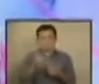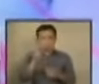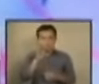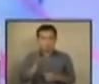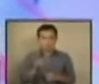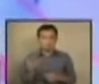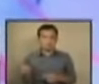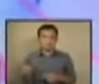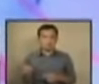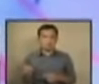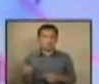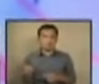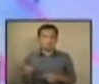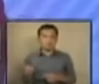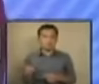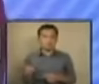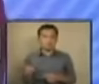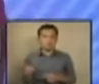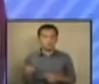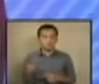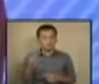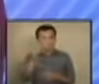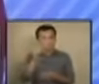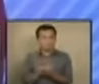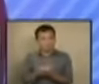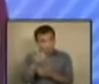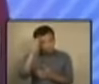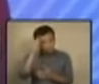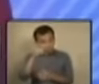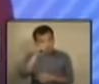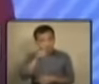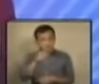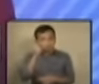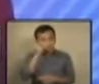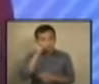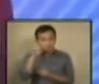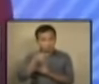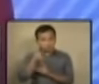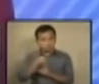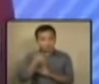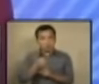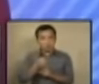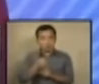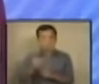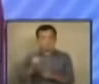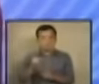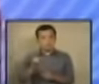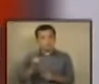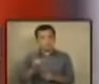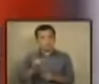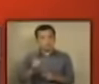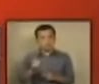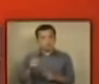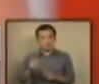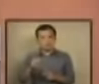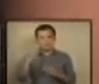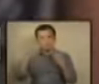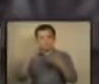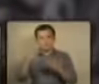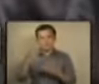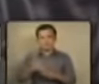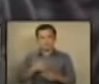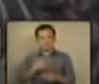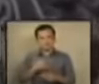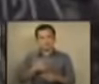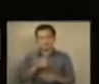po sa kanyang misis na palagi yung binubugbog, parang hindi na po asawa ang turing, kundi parang hayop? Nakarating na ba sa inyong